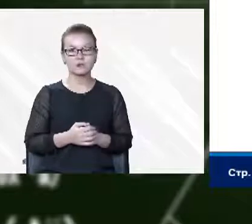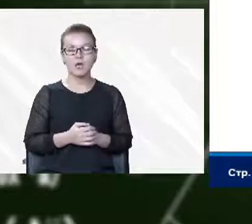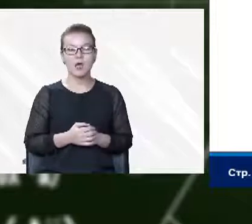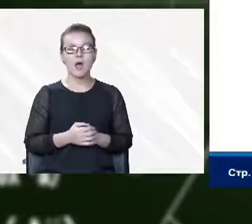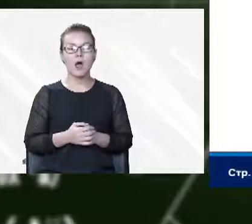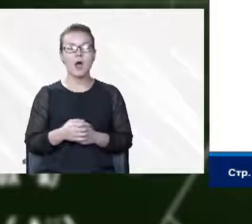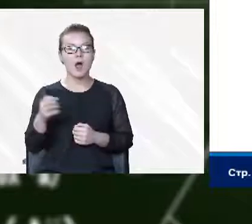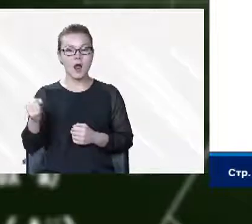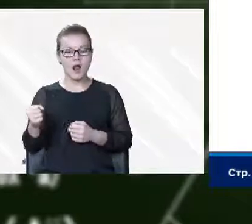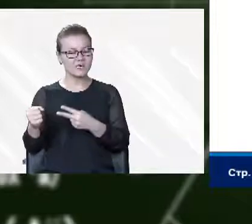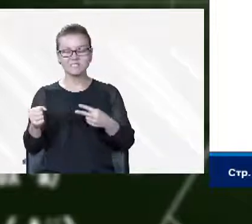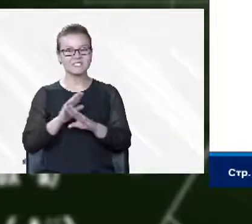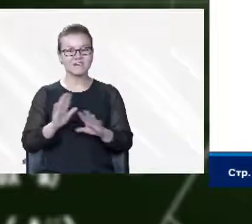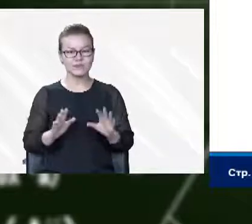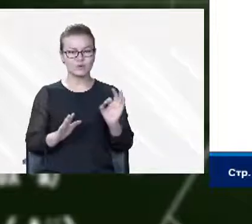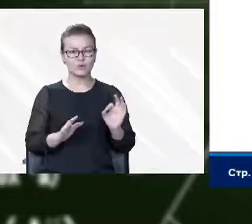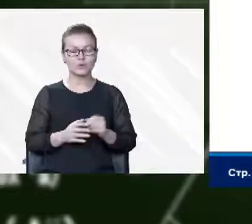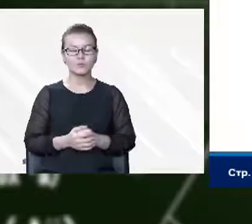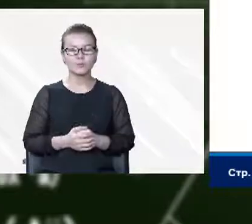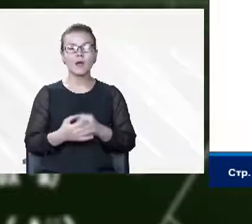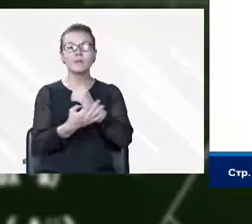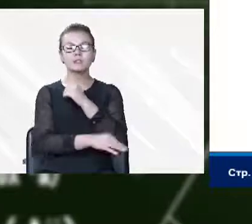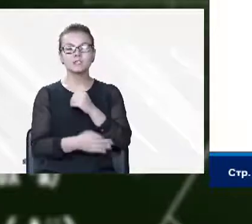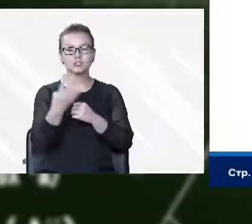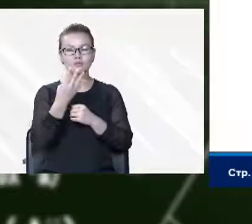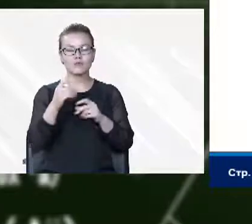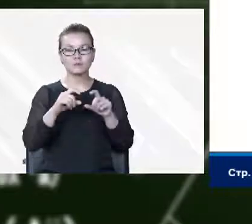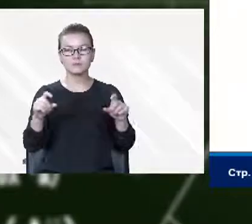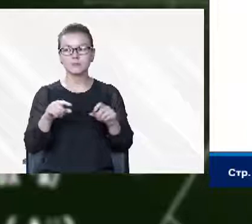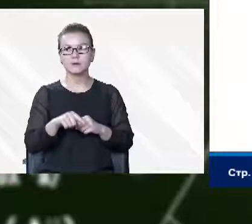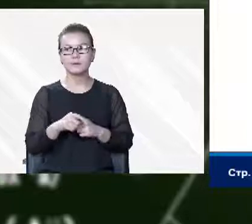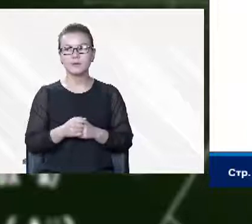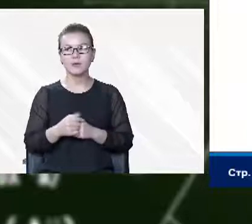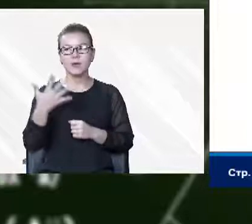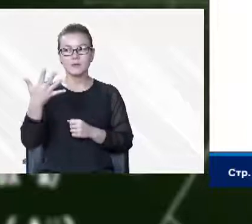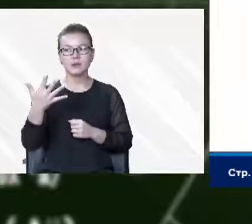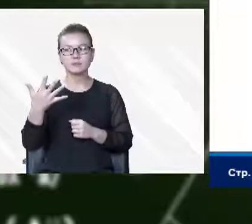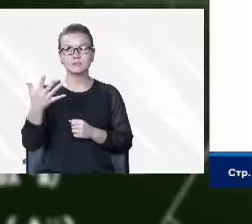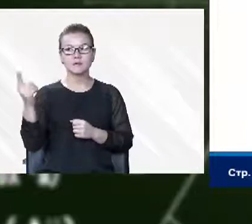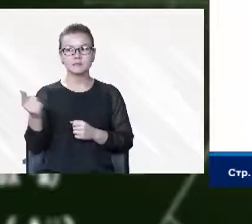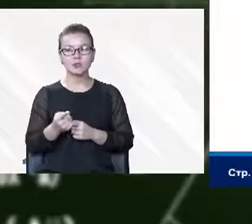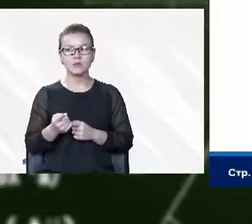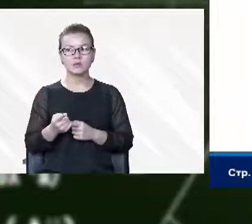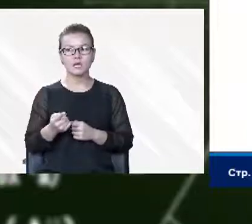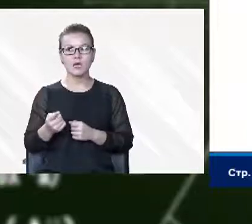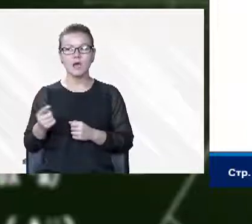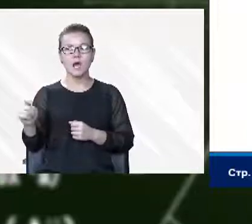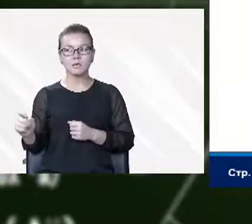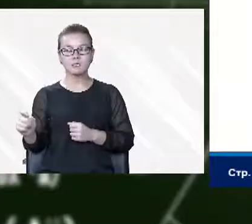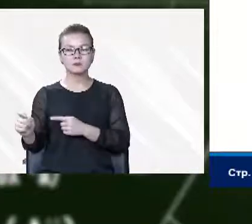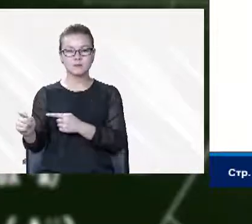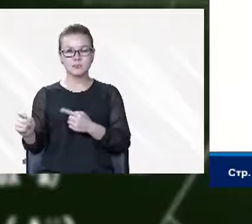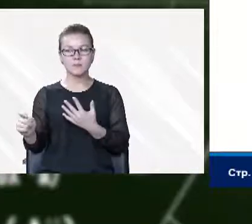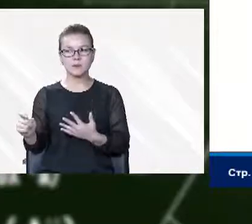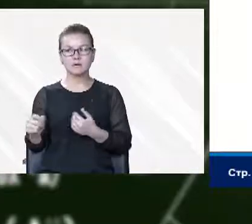не равном нулю. Последний, четвертый пример. 5 деленное на разность х